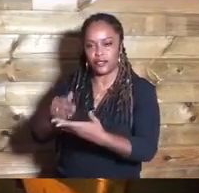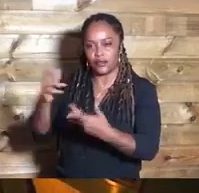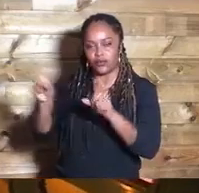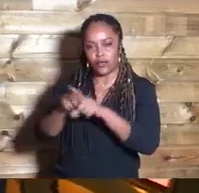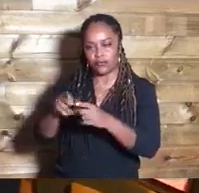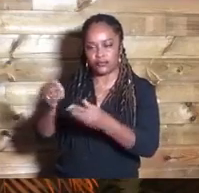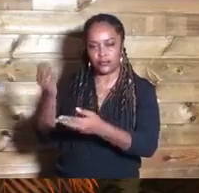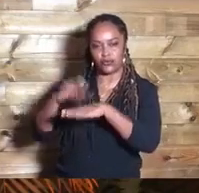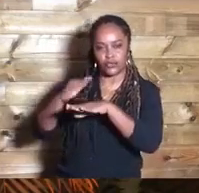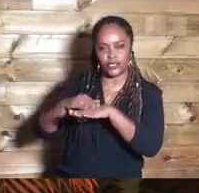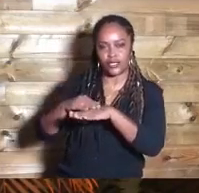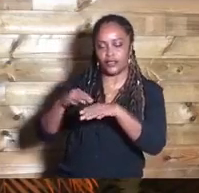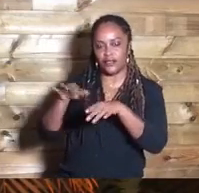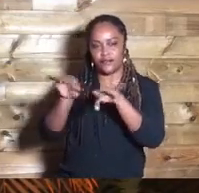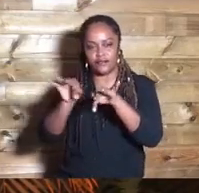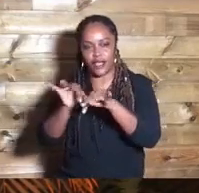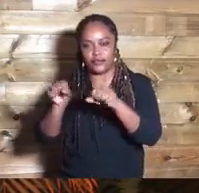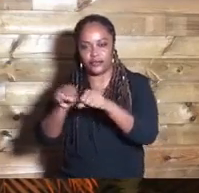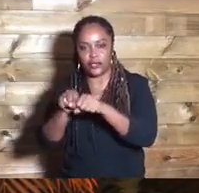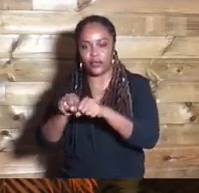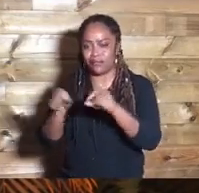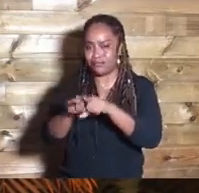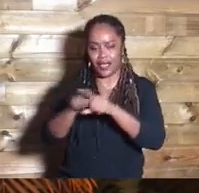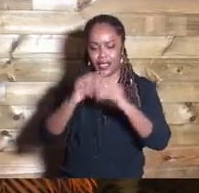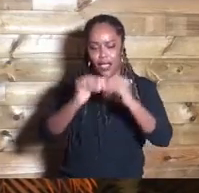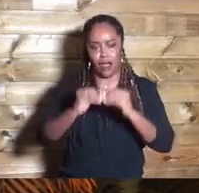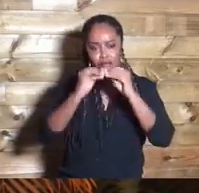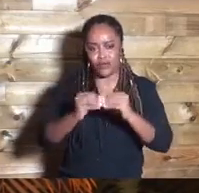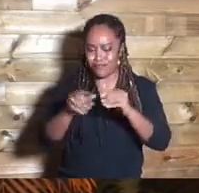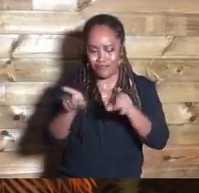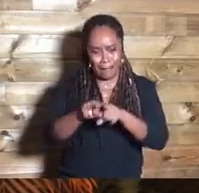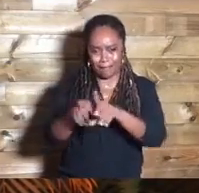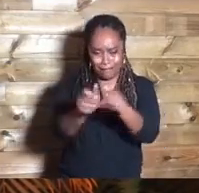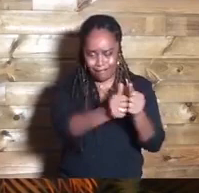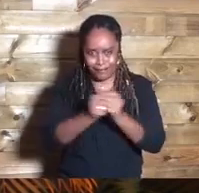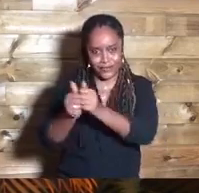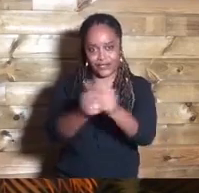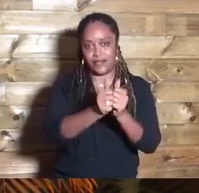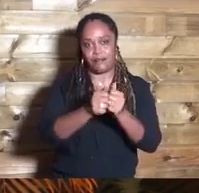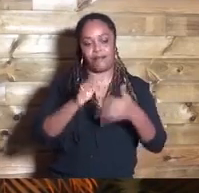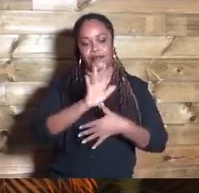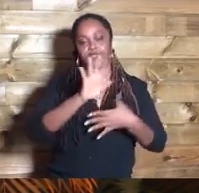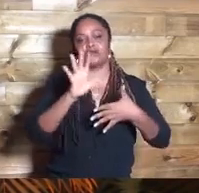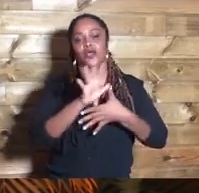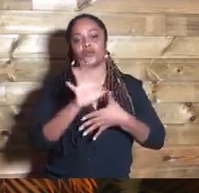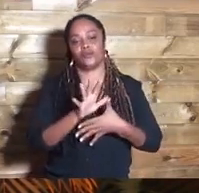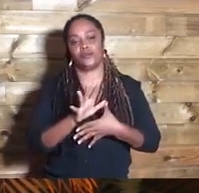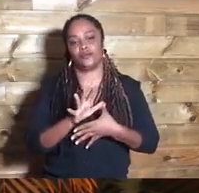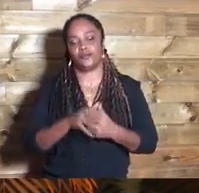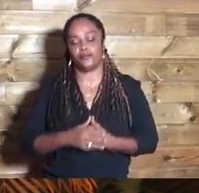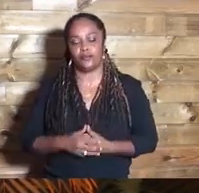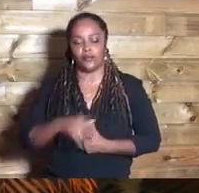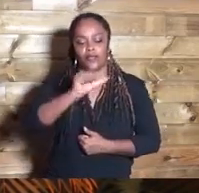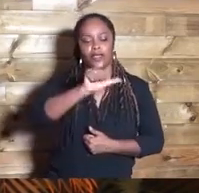mais surtout des frères et des sœurs animés du même amour que moi pour notre pays Guadeloupe. Grâce à l'ANG, et ça c'est peut-être la chose la